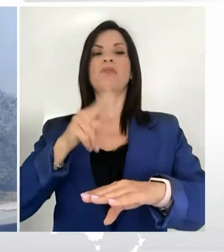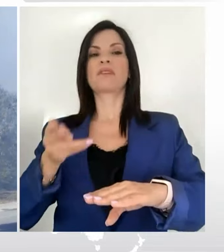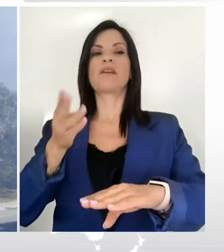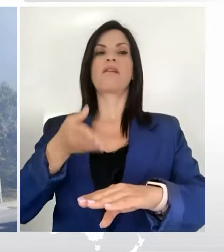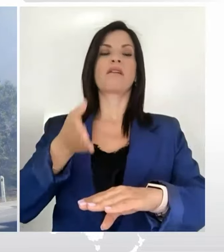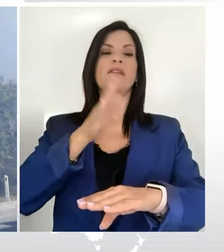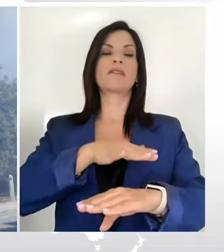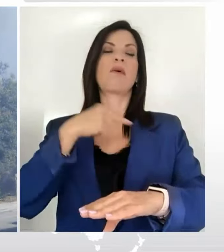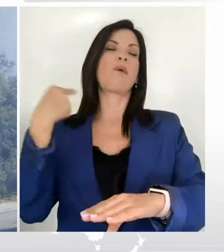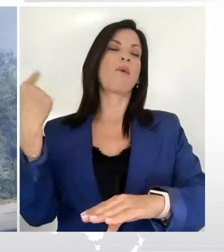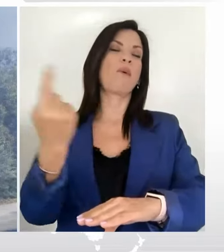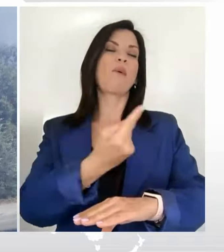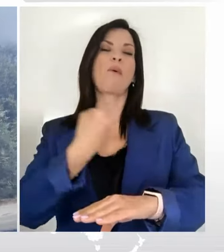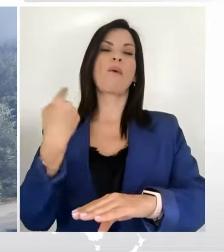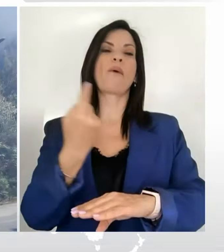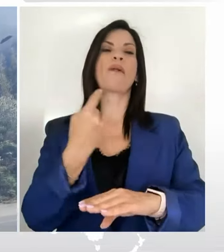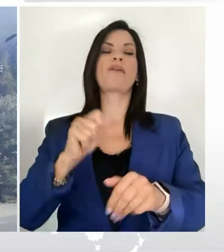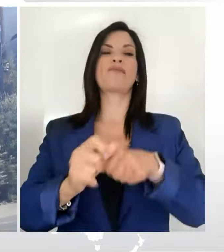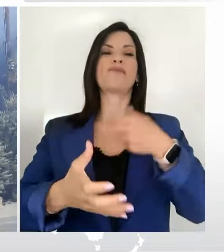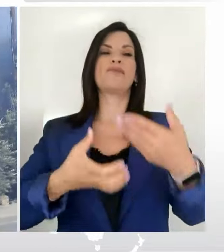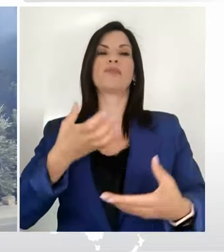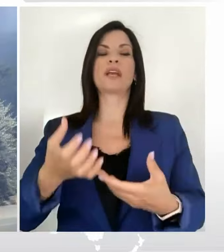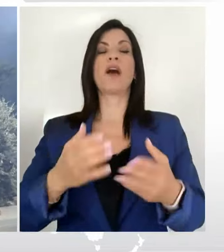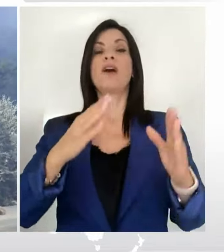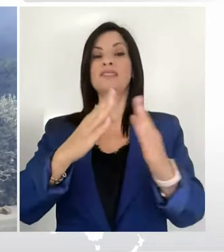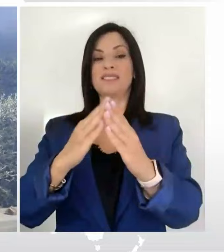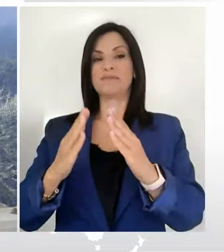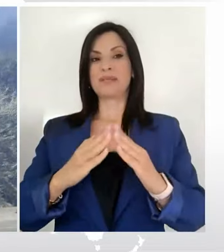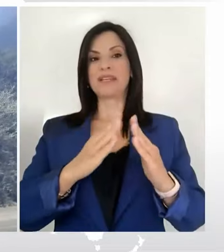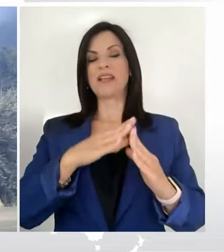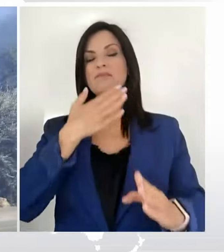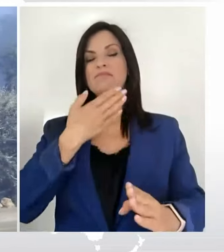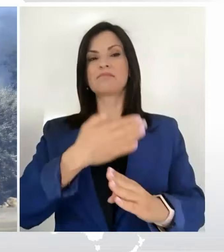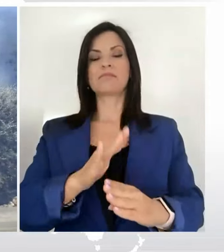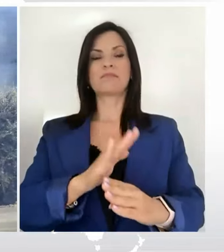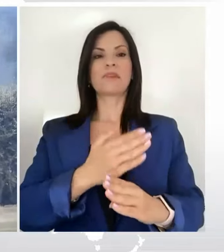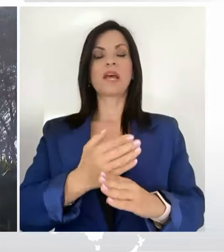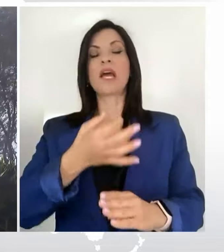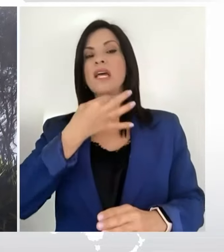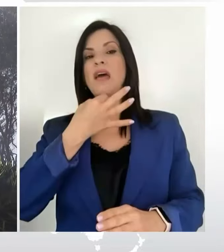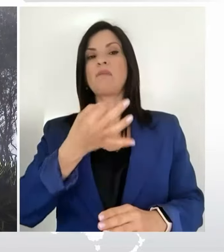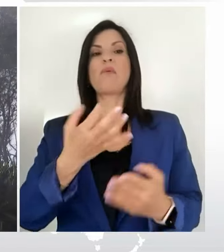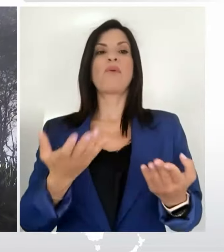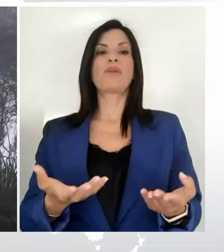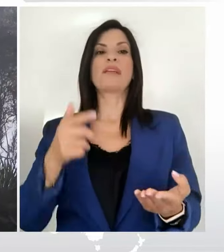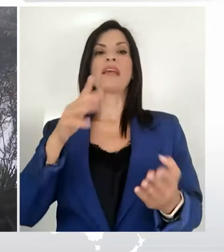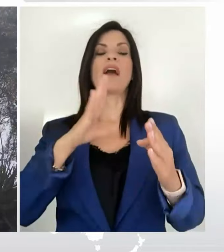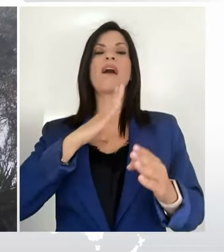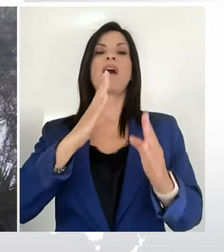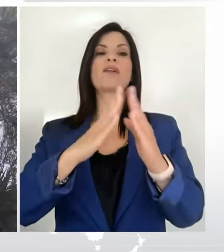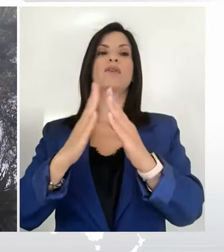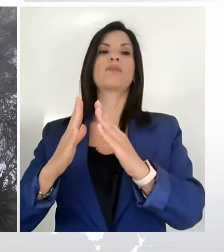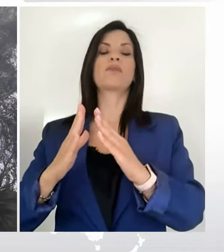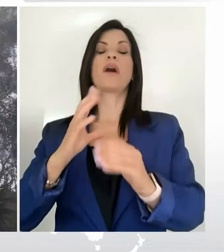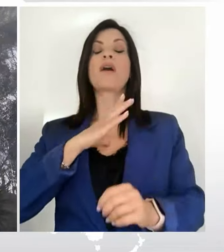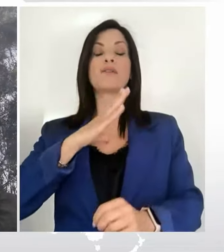σπίτια έχουν παραδοθεί στις φλόγες. Και να σου πω, Γιάννη, ότι αυτοί οι άνθρωποι που έφυγαν από τα σπίτια τους